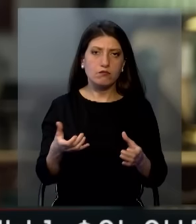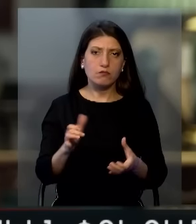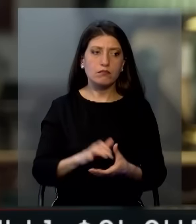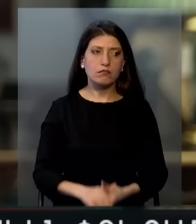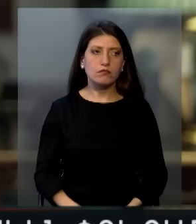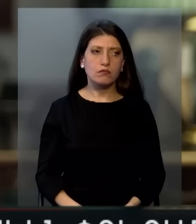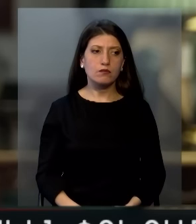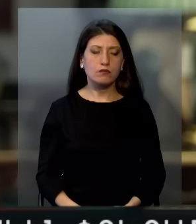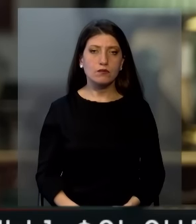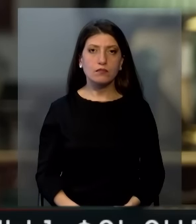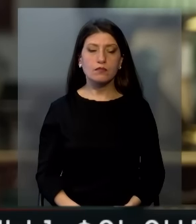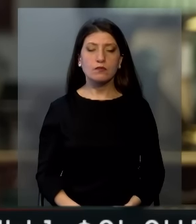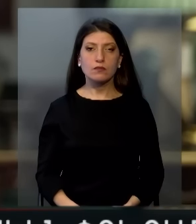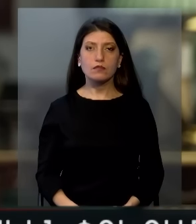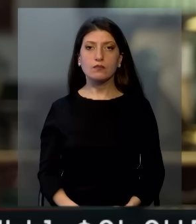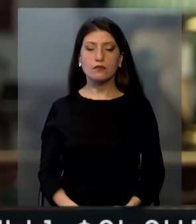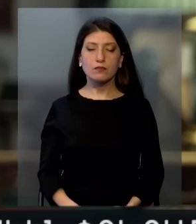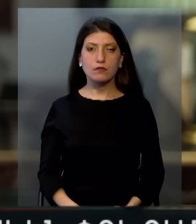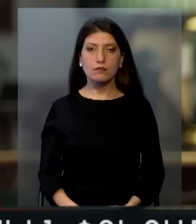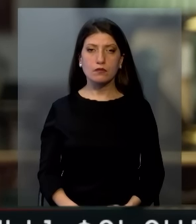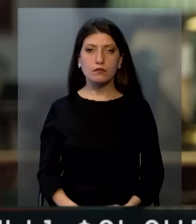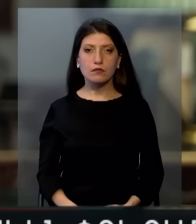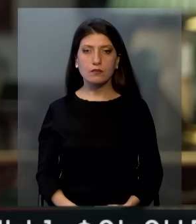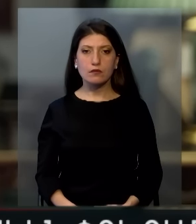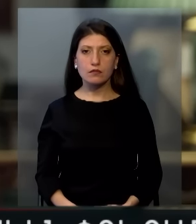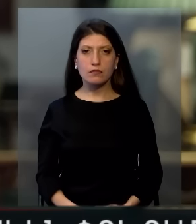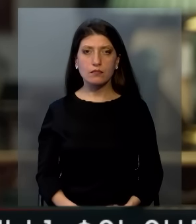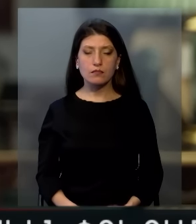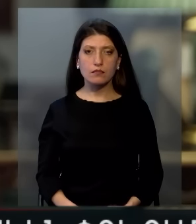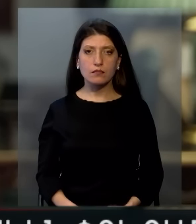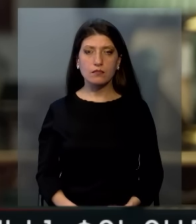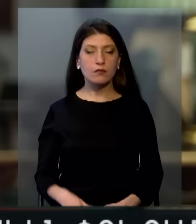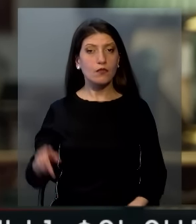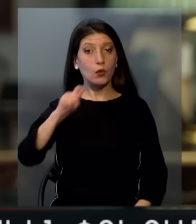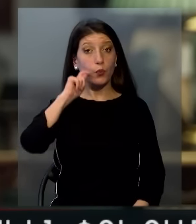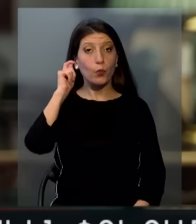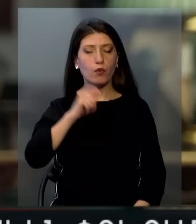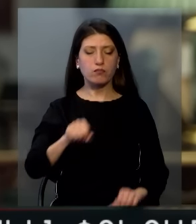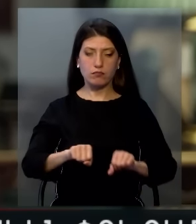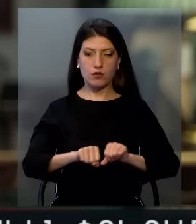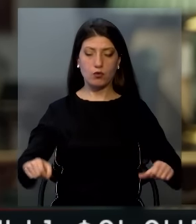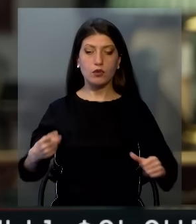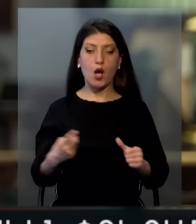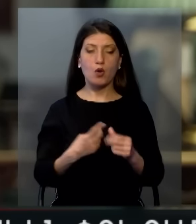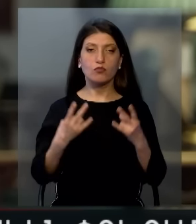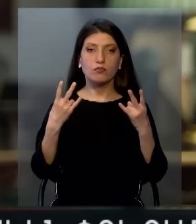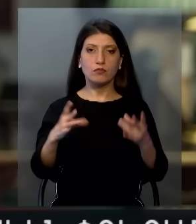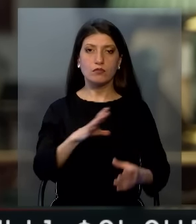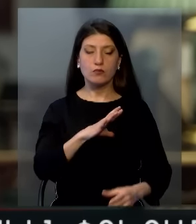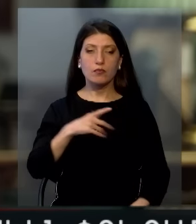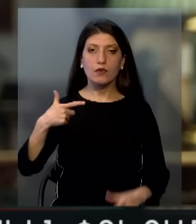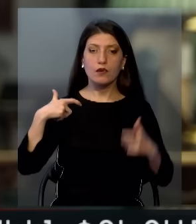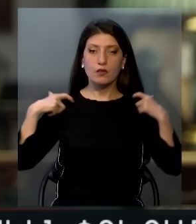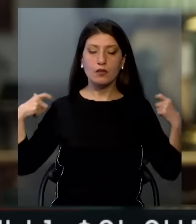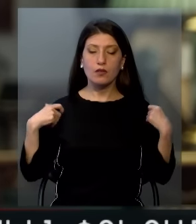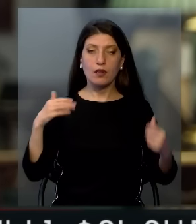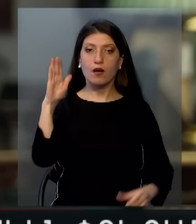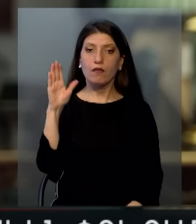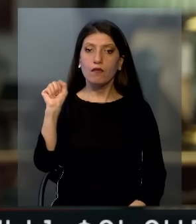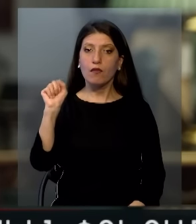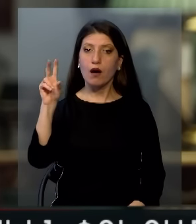Գրոյ Ուկրաինի վիձնաչվ գեներալա Վալերիա Զալուժնոյ։ Ուկրաինայի հերոսի կոչում եմ շնորել գեներալ Վալերի Զալուժնիին